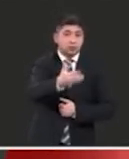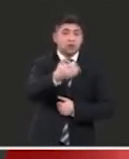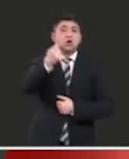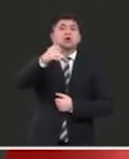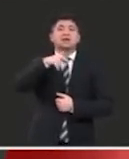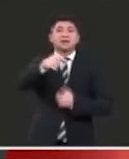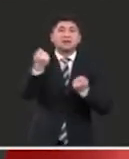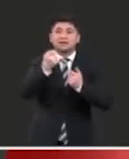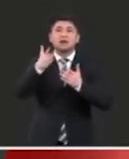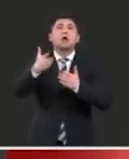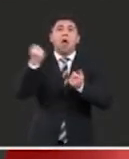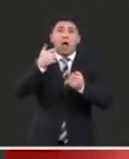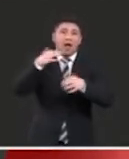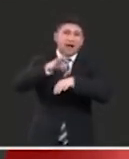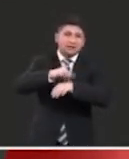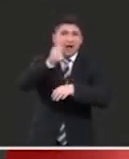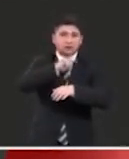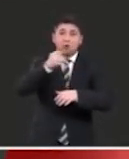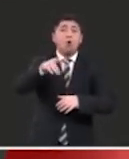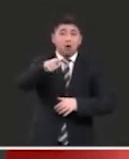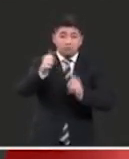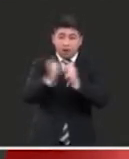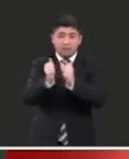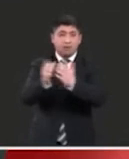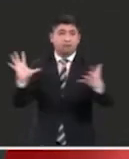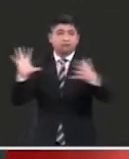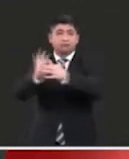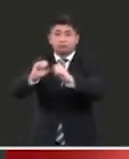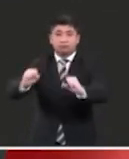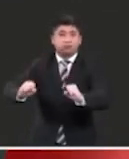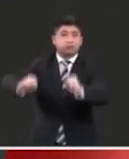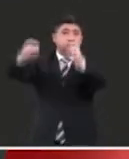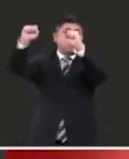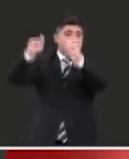göremezlik ödeneği gibi pek çok rakamı da aynı oranda artırmıştır.